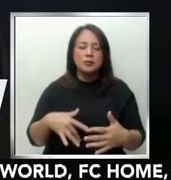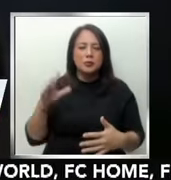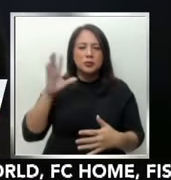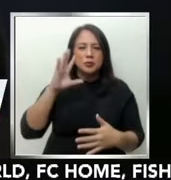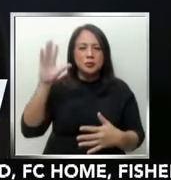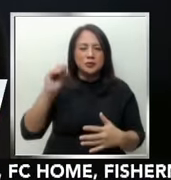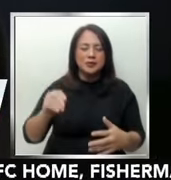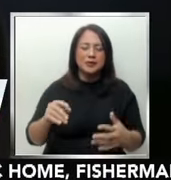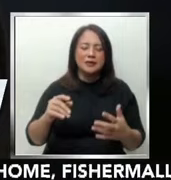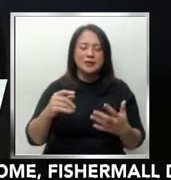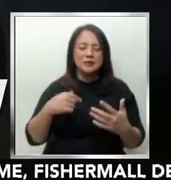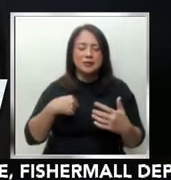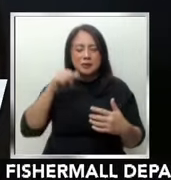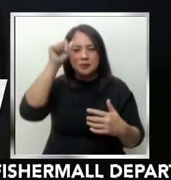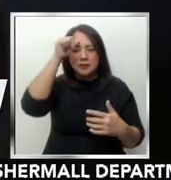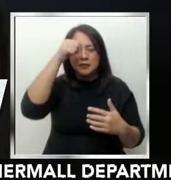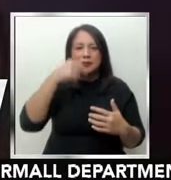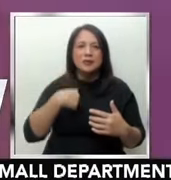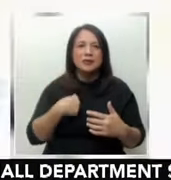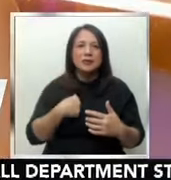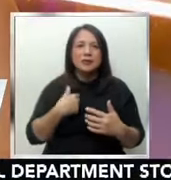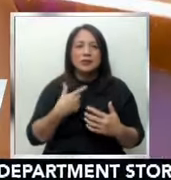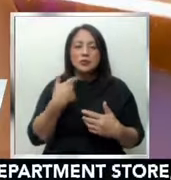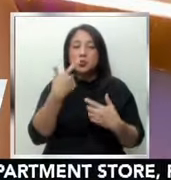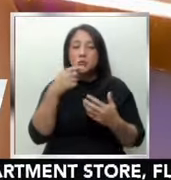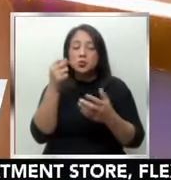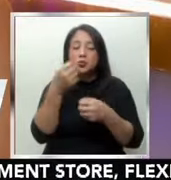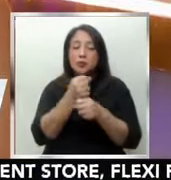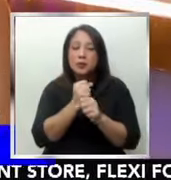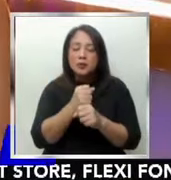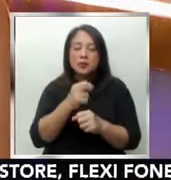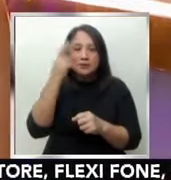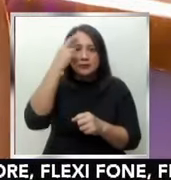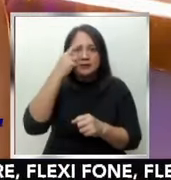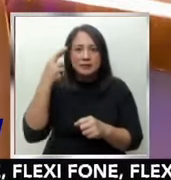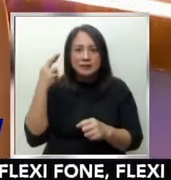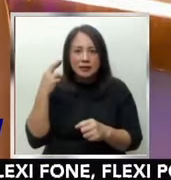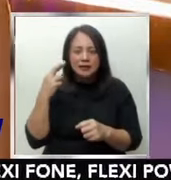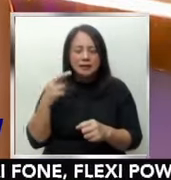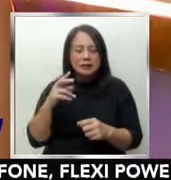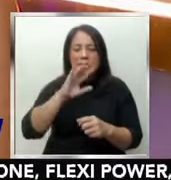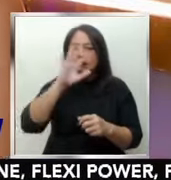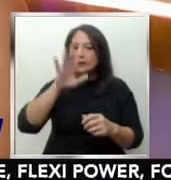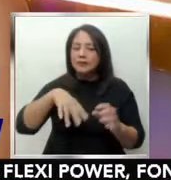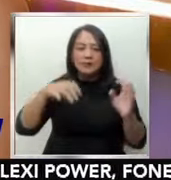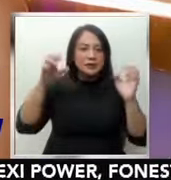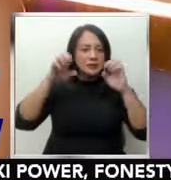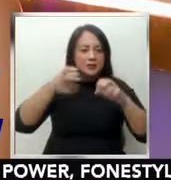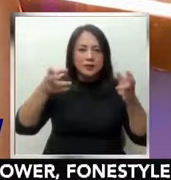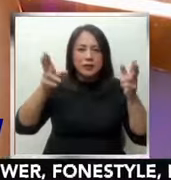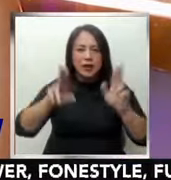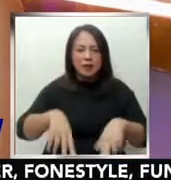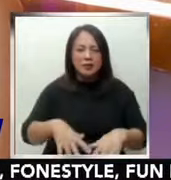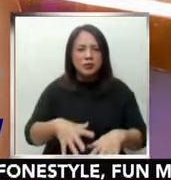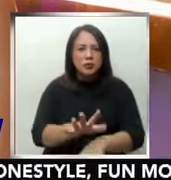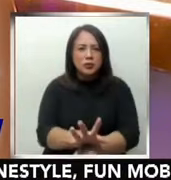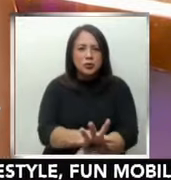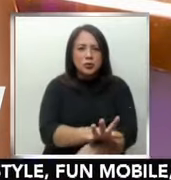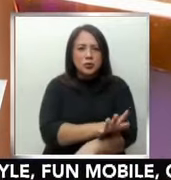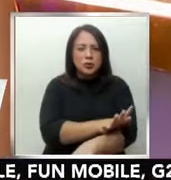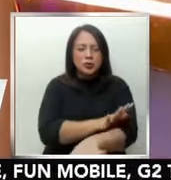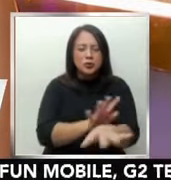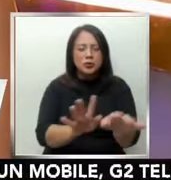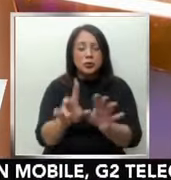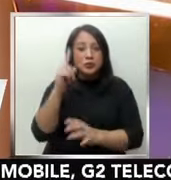na lika ni Gat Jose Rizal hindi ko hindi mangyayari lahat ng to kaya nakakakilabot din ah for me